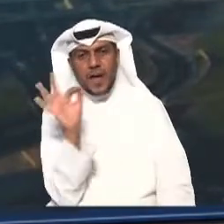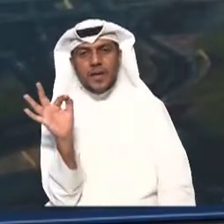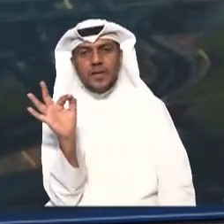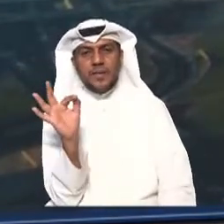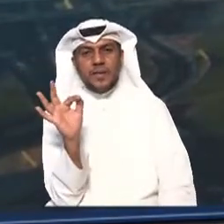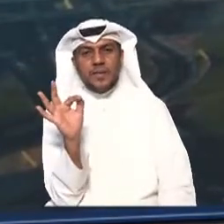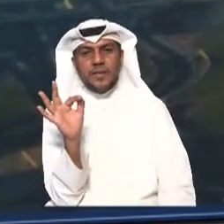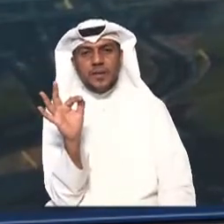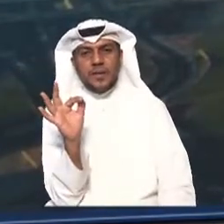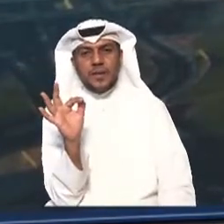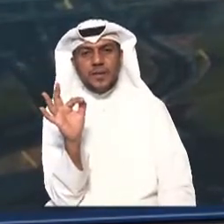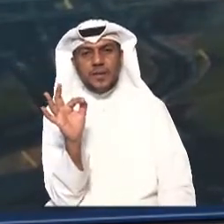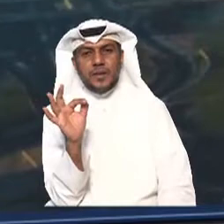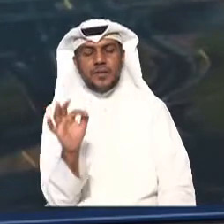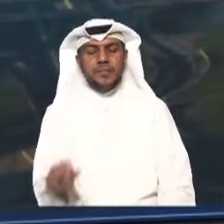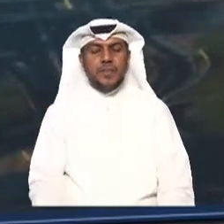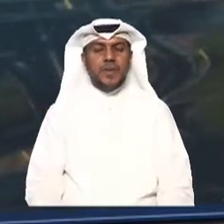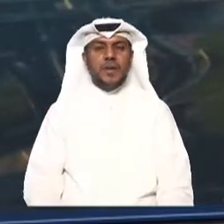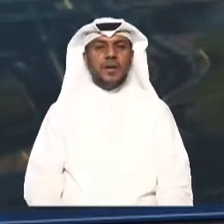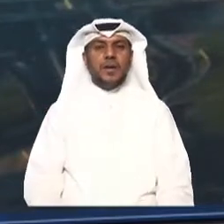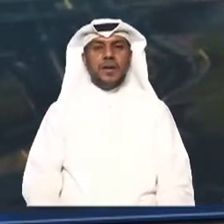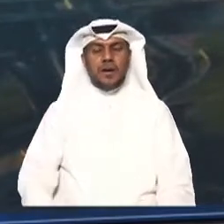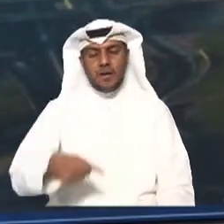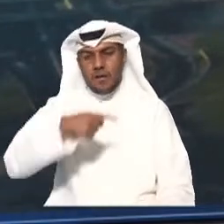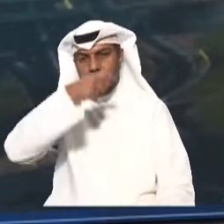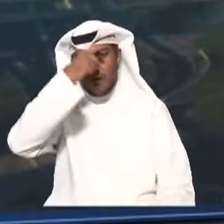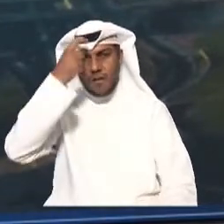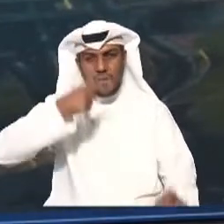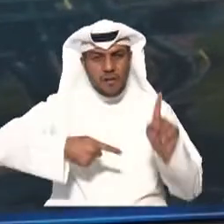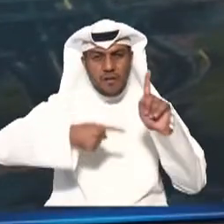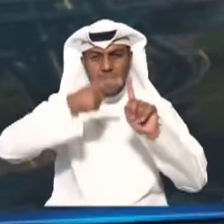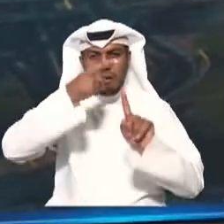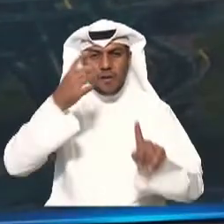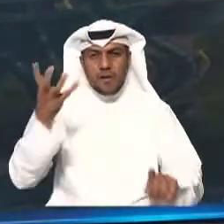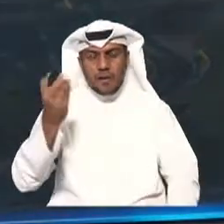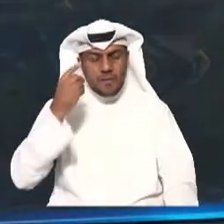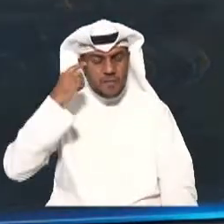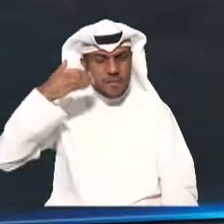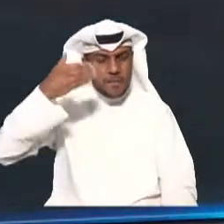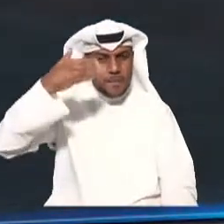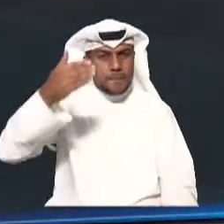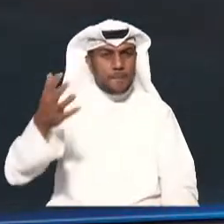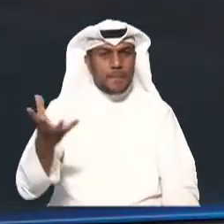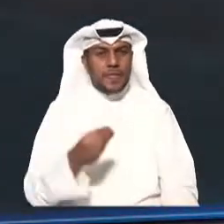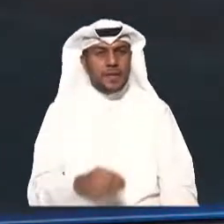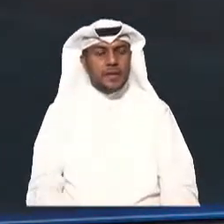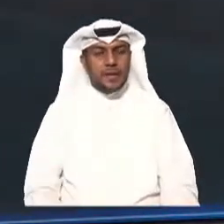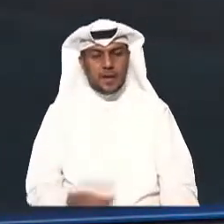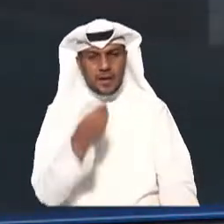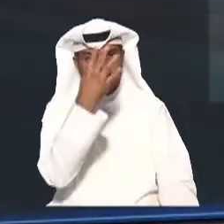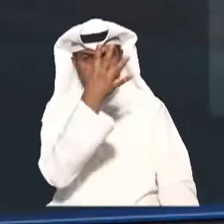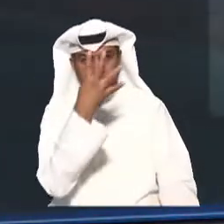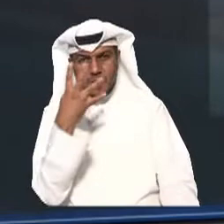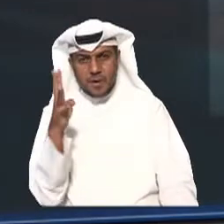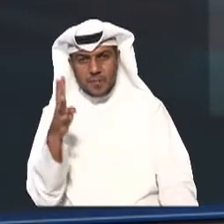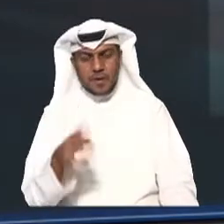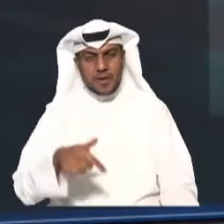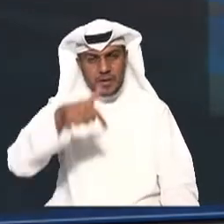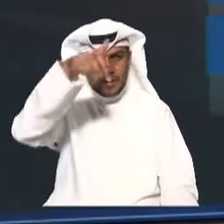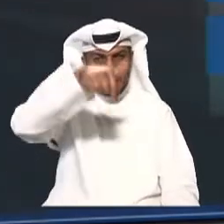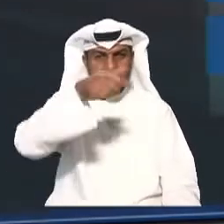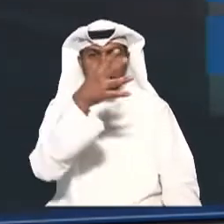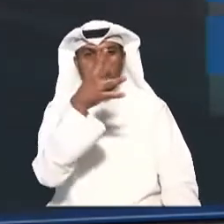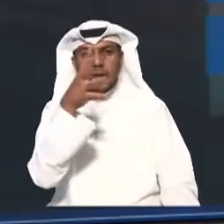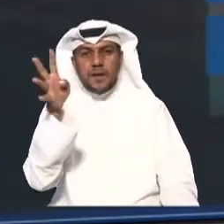الساعة. وأيضا أعزائي المشاهدين، درجات الحرارة العظمى المتوقعة في الأيام المقبلة متفاوتة ما بين 44 إلى 46